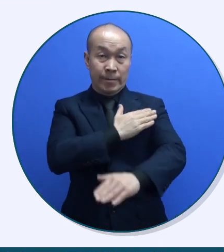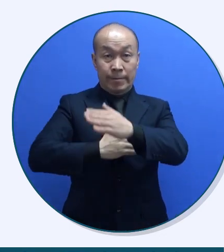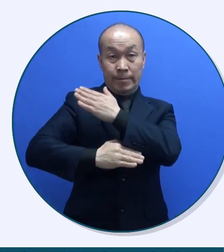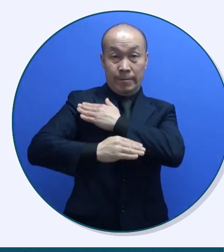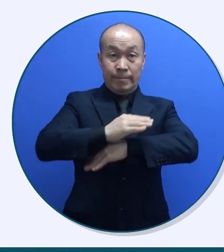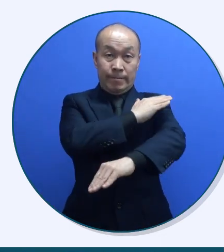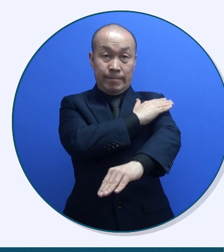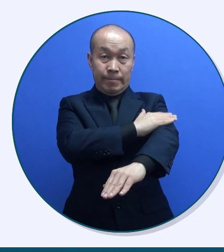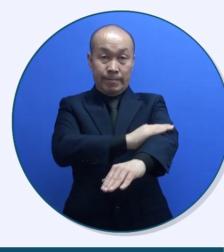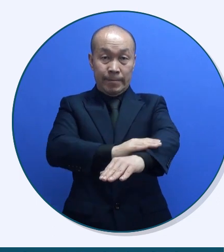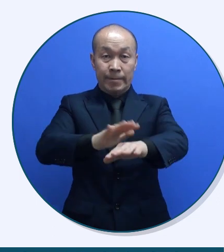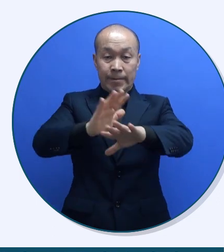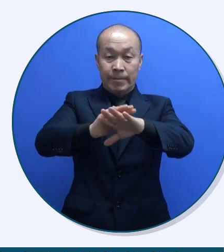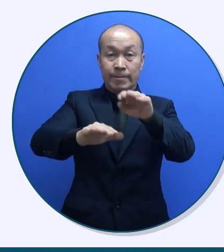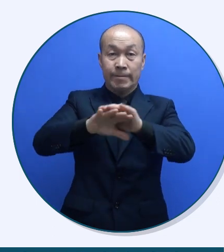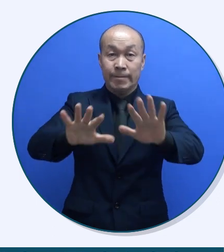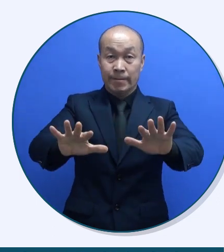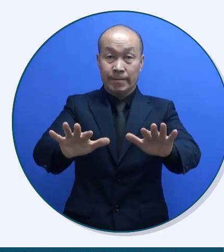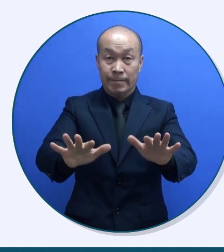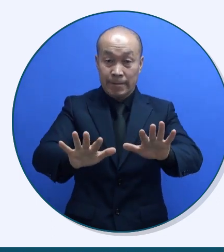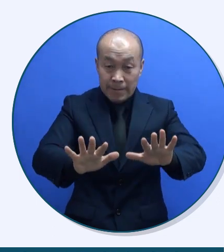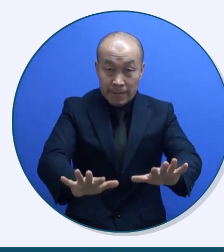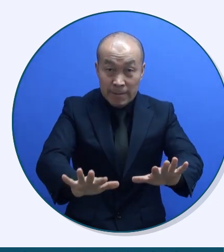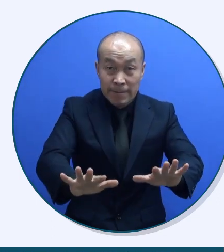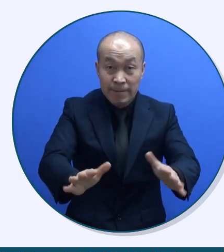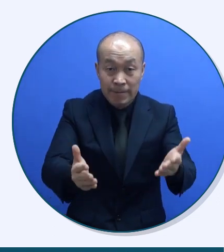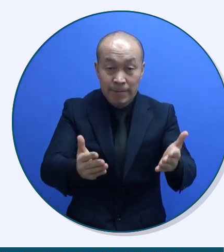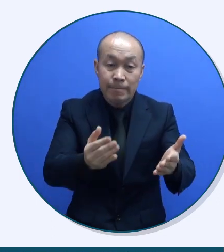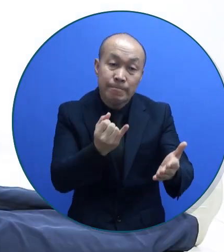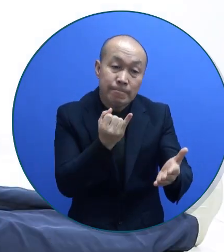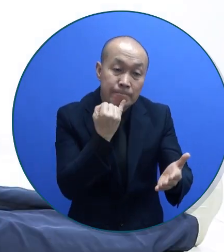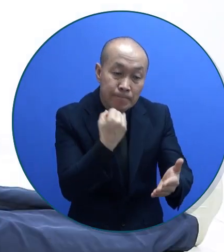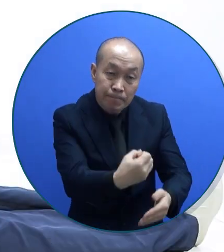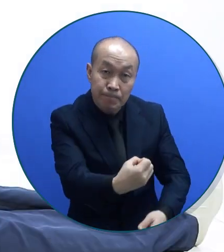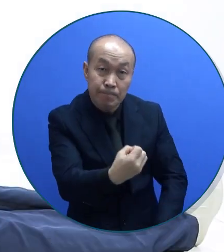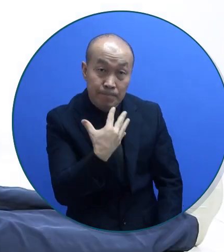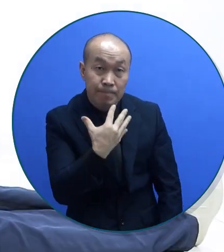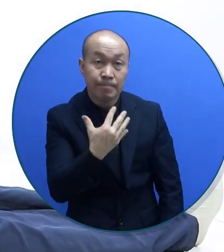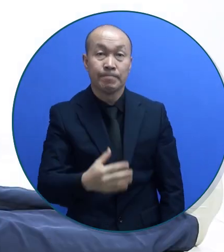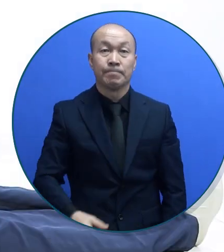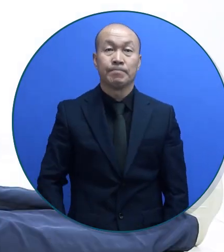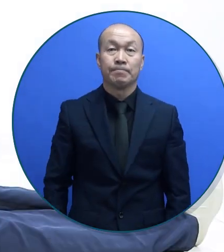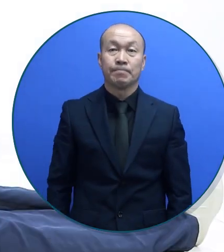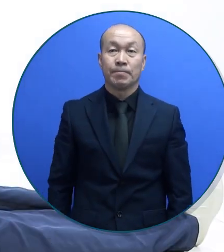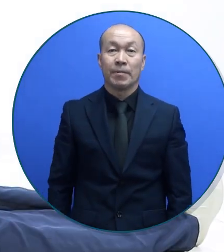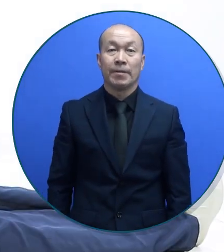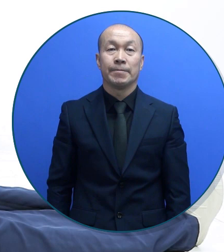양손으로 가볍게 두드리며 괜찮으세요? 라고 물어봅니다.